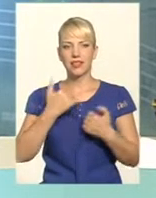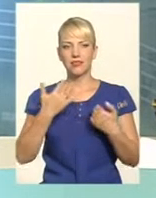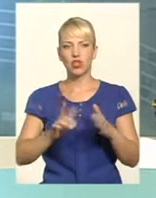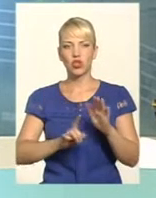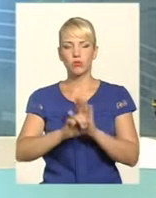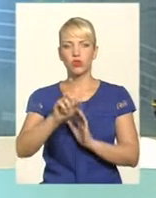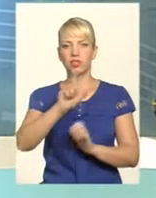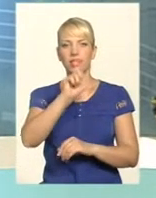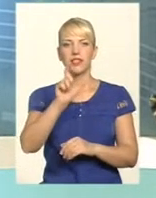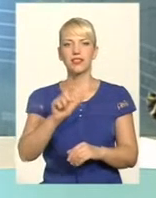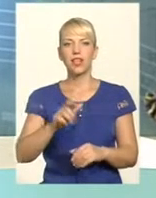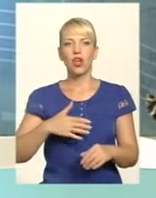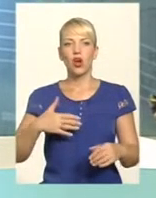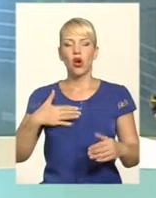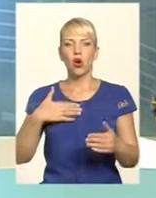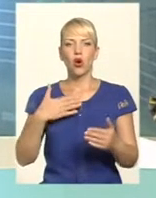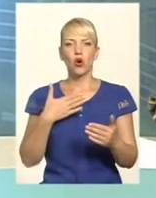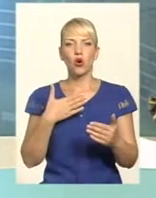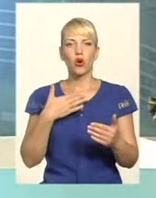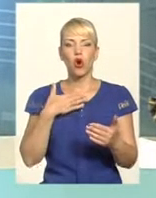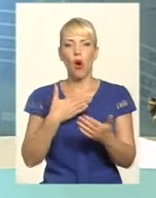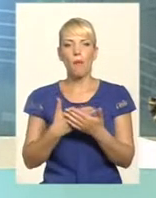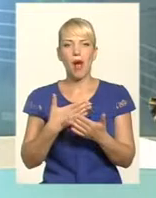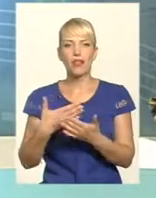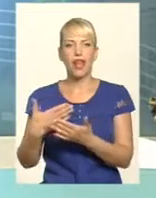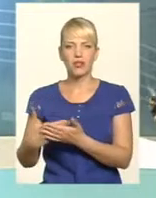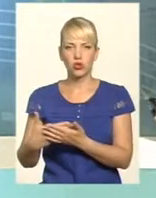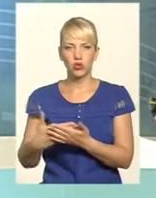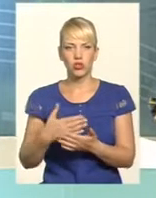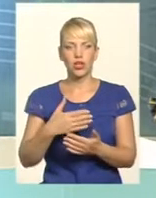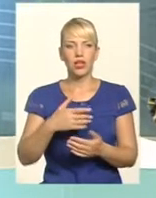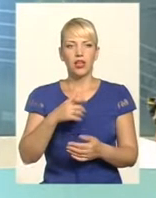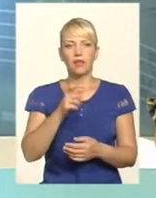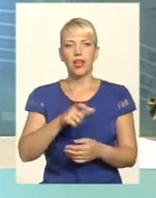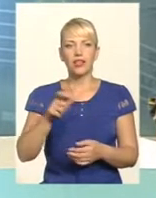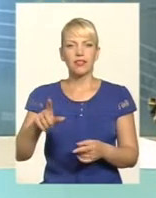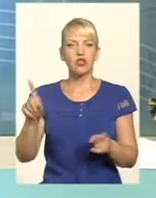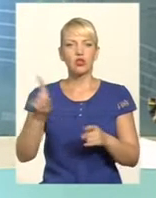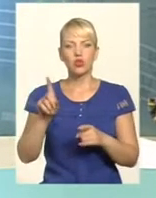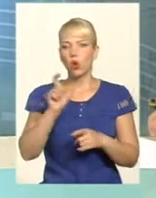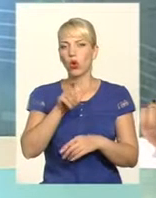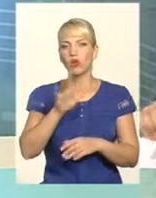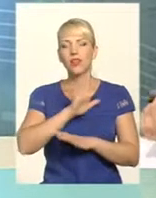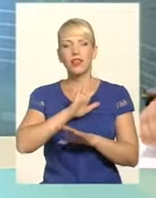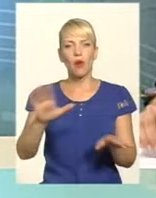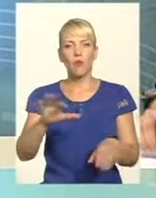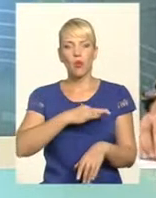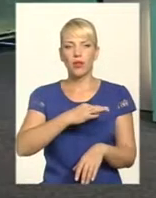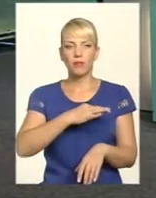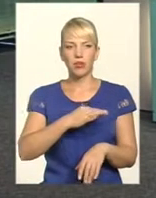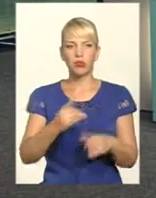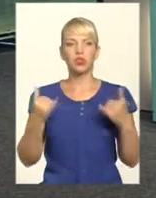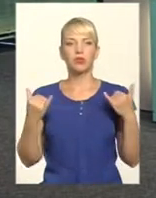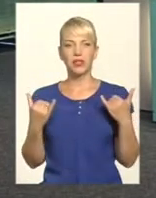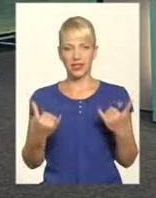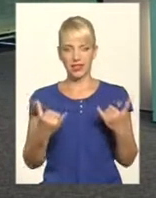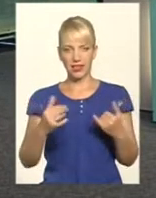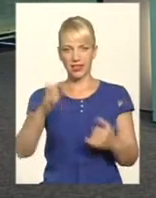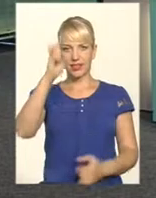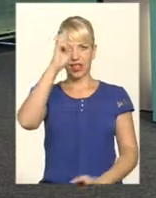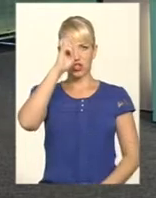з громадянської активності, з того, що люди були небайдужими. Нині